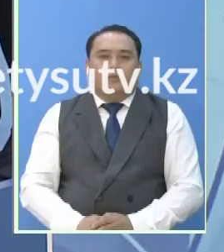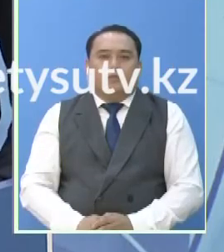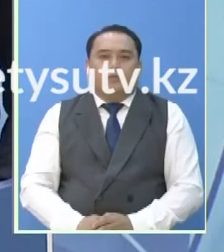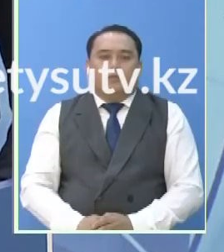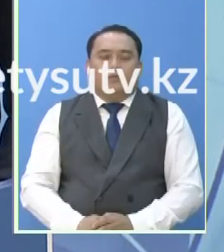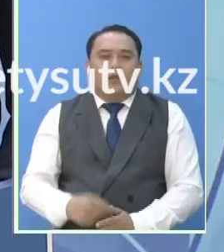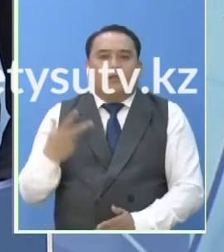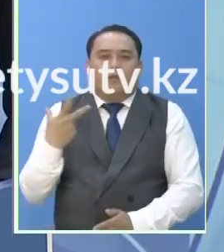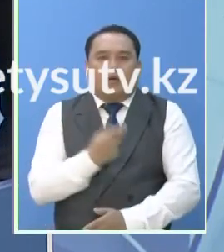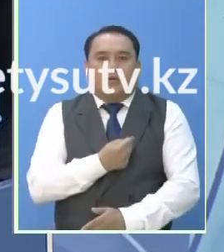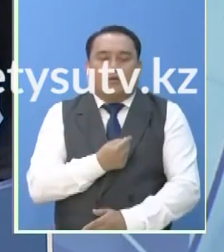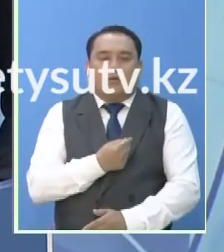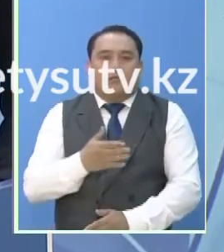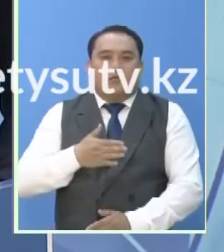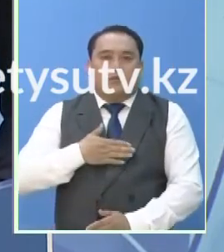Вакцина алдында